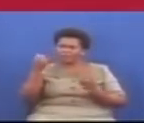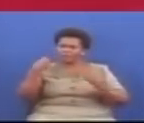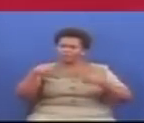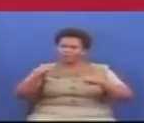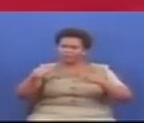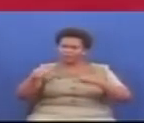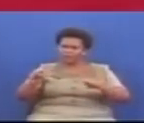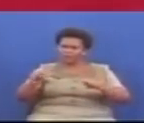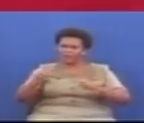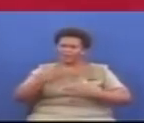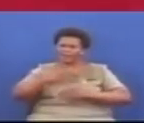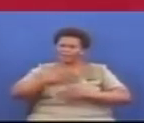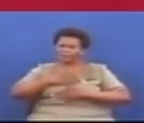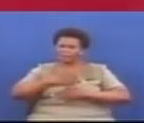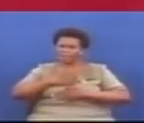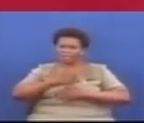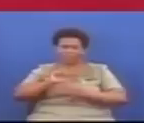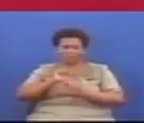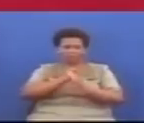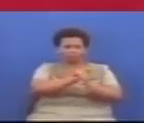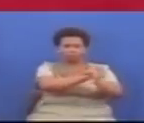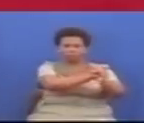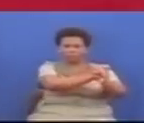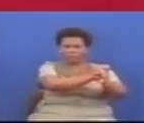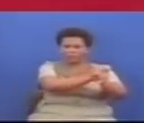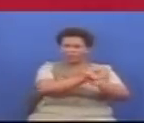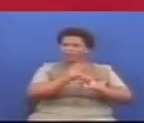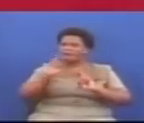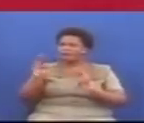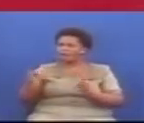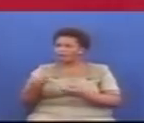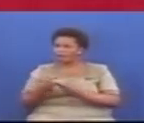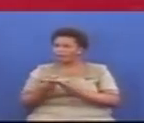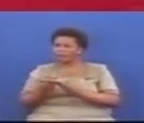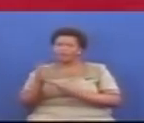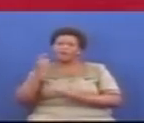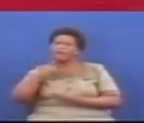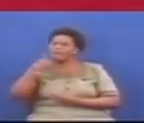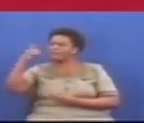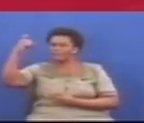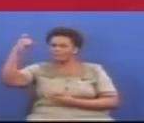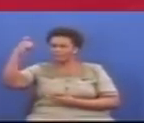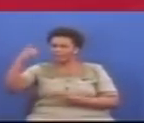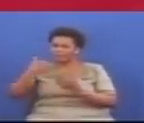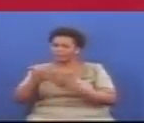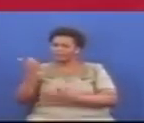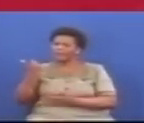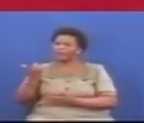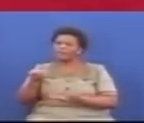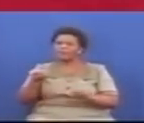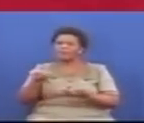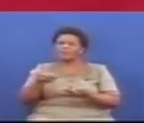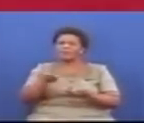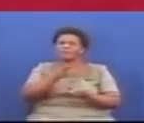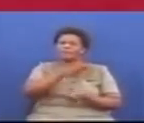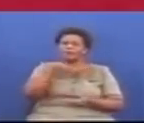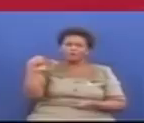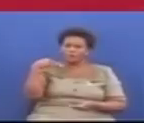gerezani au ishie kwa kuhukumiwa hukumu ya kunyongwa. kwa kusababisha mauaji yasiyokuwa na